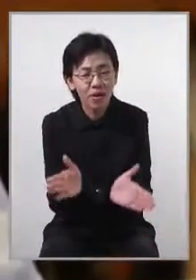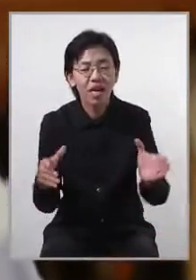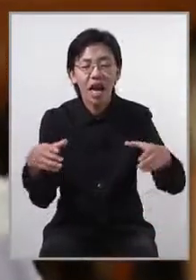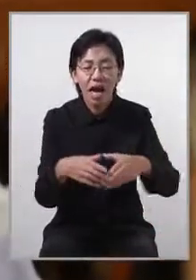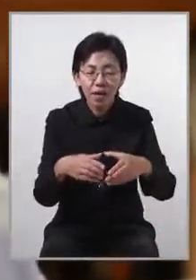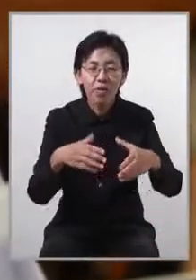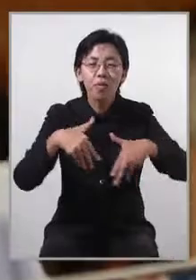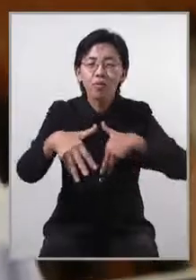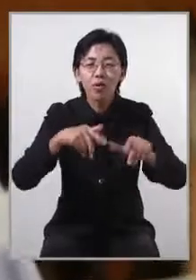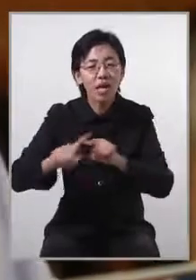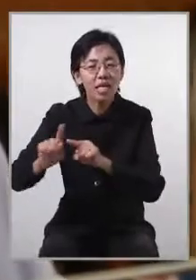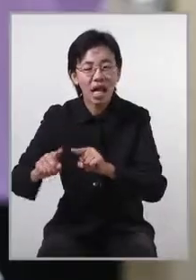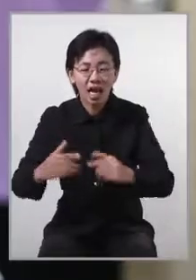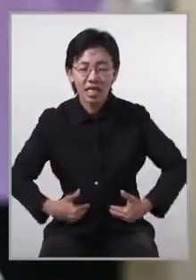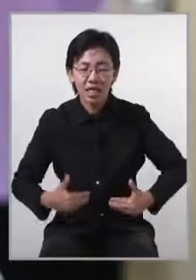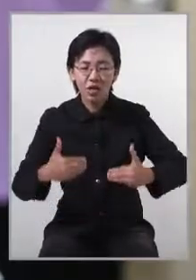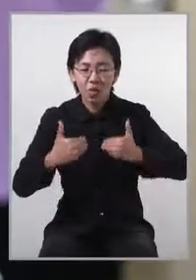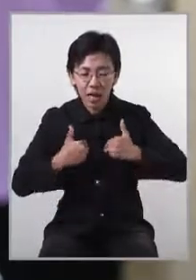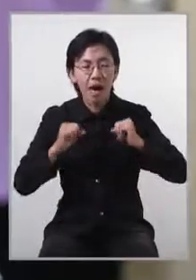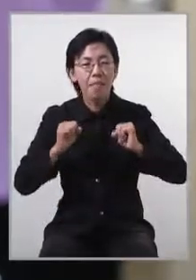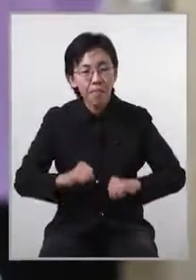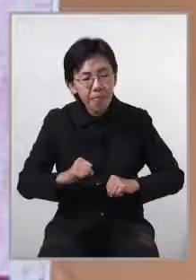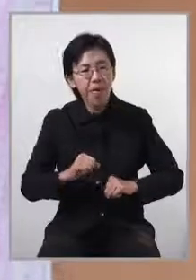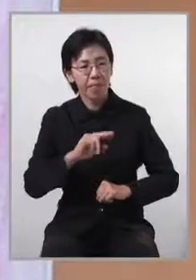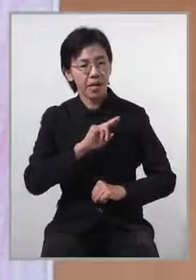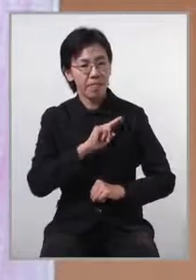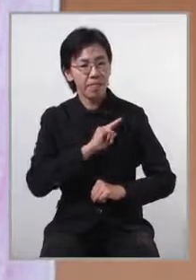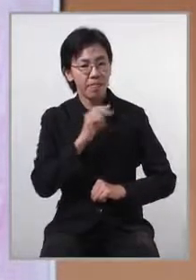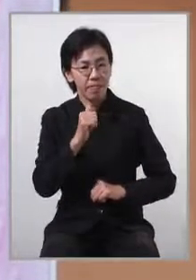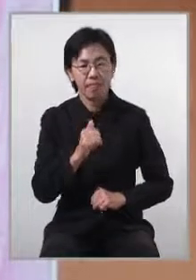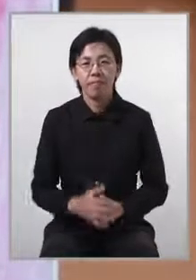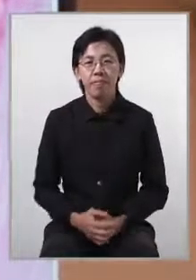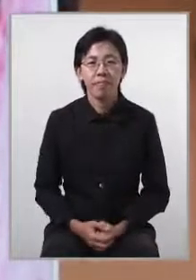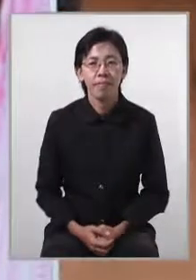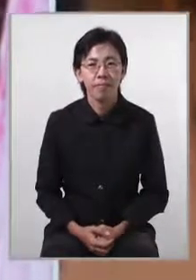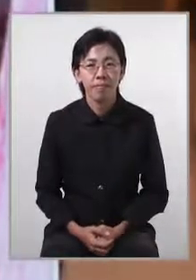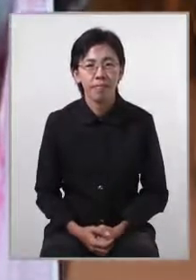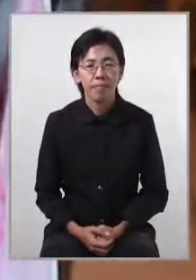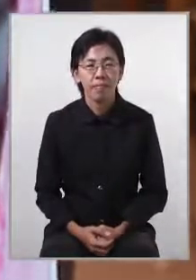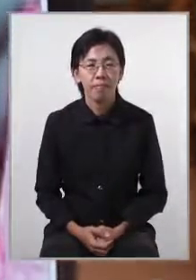คนเนี่ยมีทางเลือกในชีวิตถูกไหมครับคุณพ่อนะ